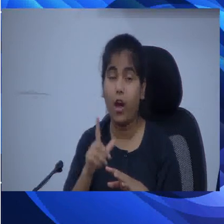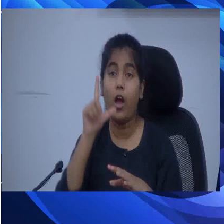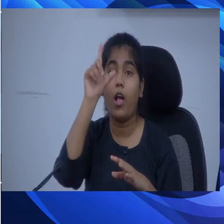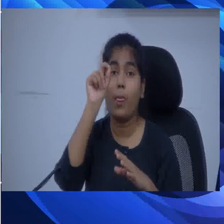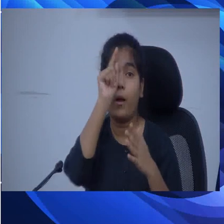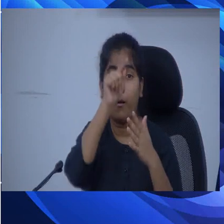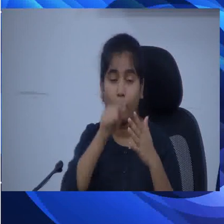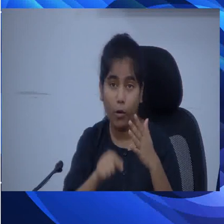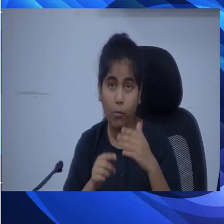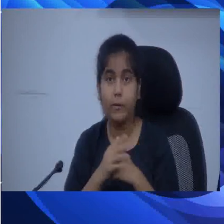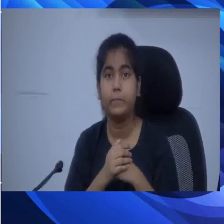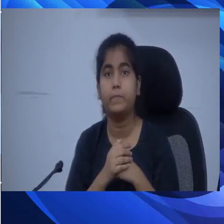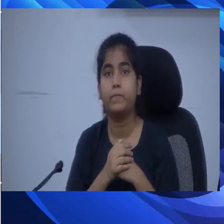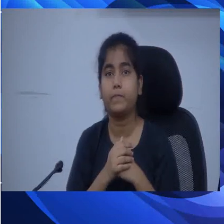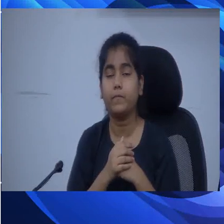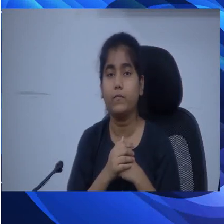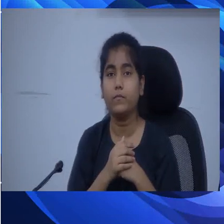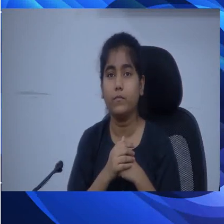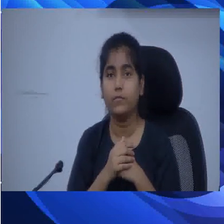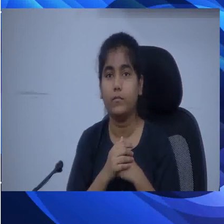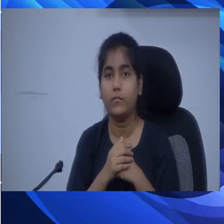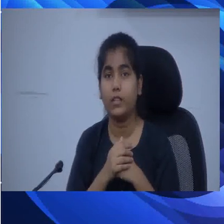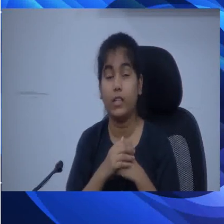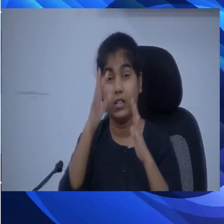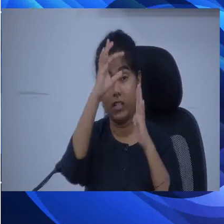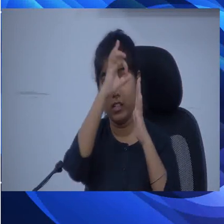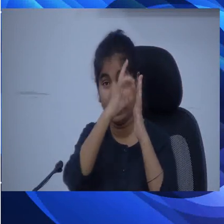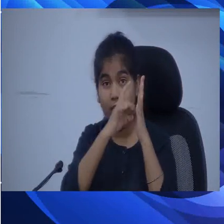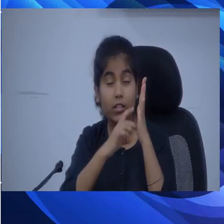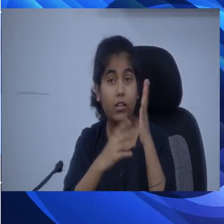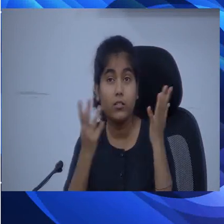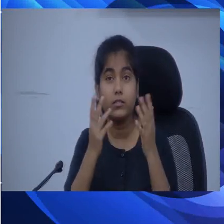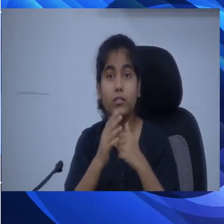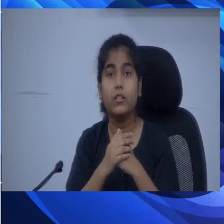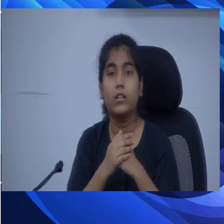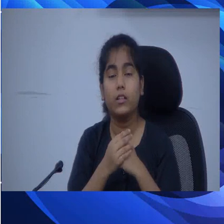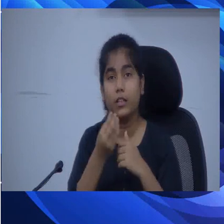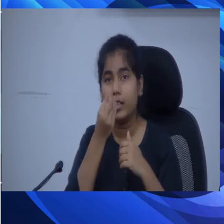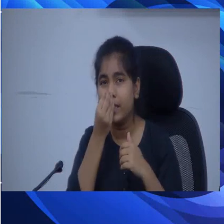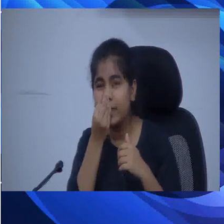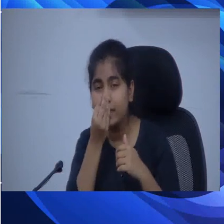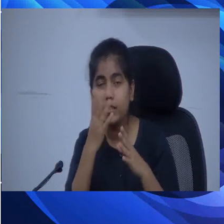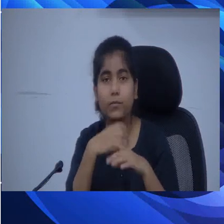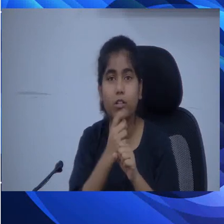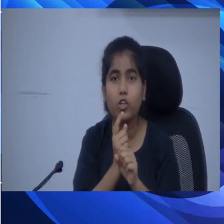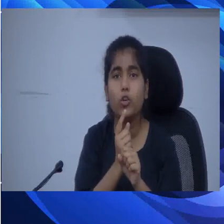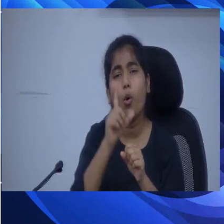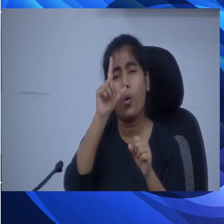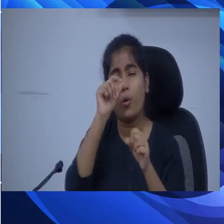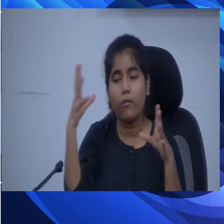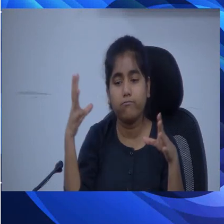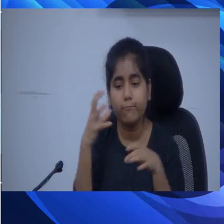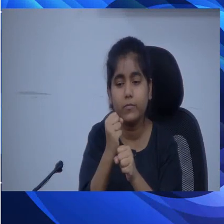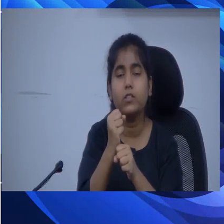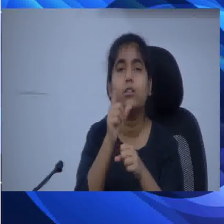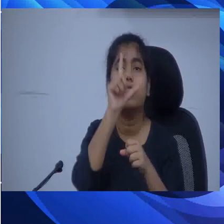मेन फीचर्स ऑफ एक्सेसिबिलिटी होते हैं, ये जो डिटेल्स इसके अंदर दी गई हैं 10 मेन, ये इजी करने के लिए इनको 10 फीचर्स में